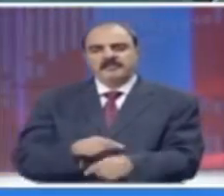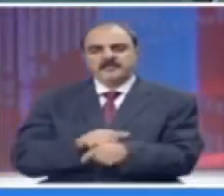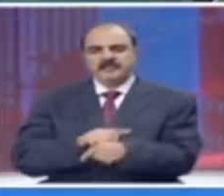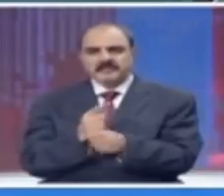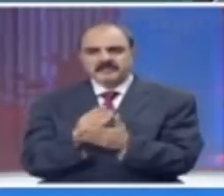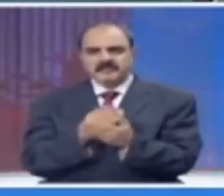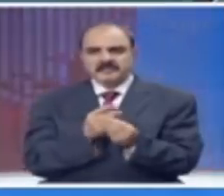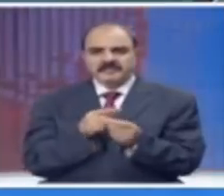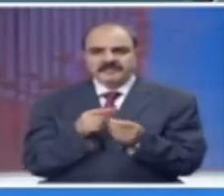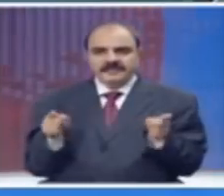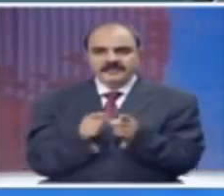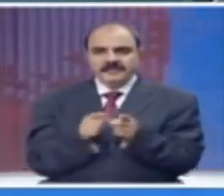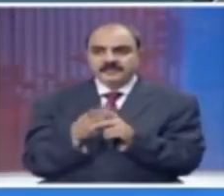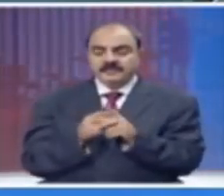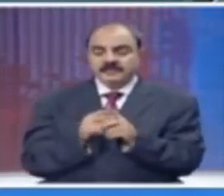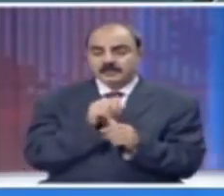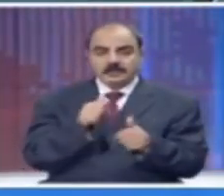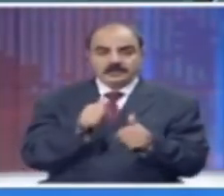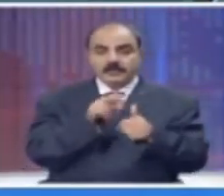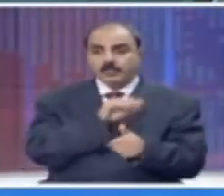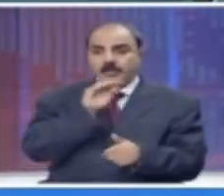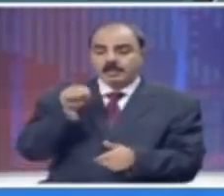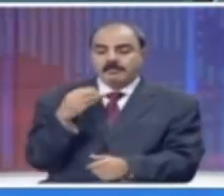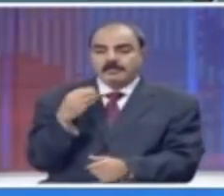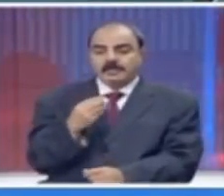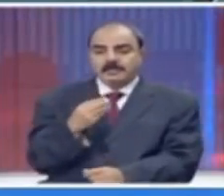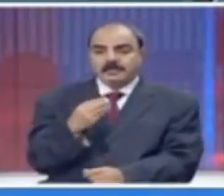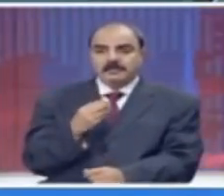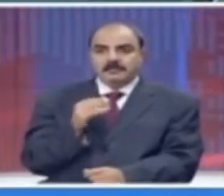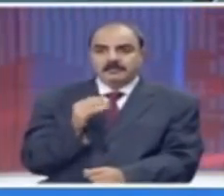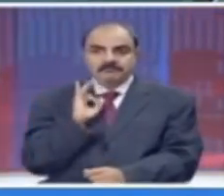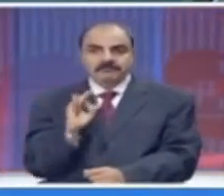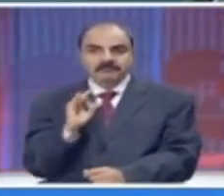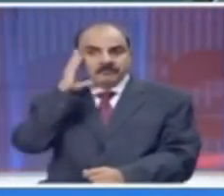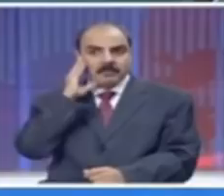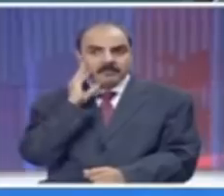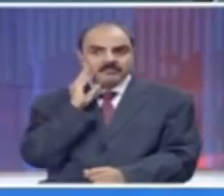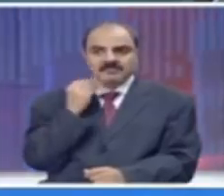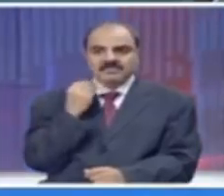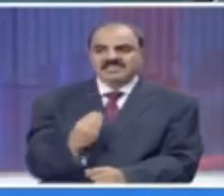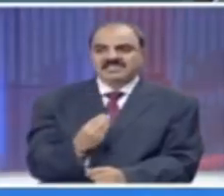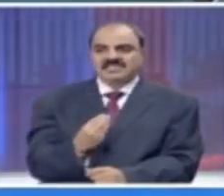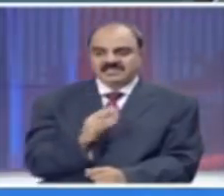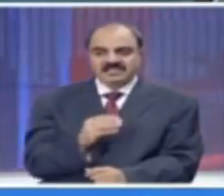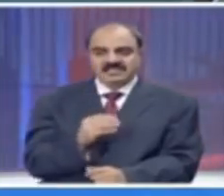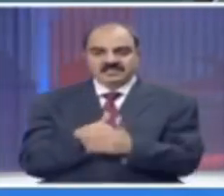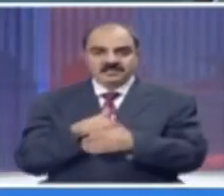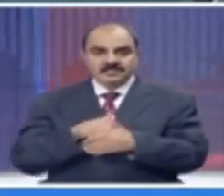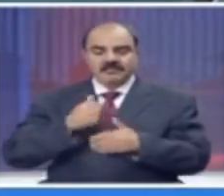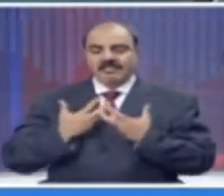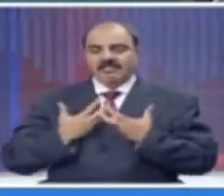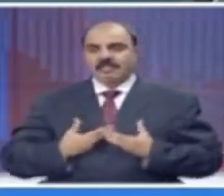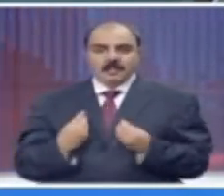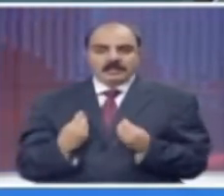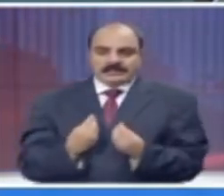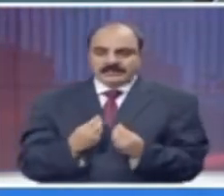الساعات الحاسمة لم يصل كل من المرشحين إلى حالة اليقين في حسم النتيجة أو